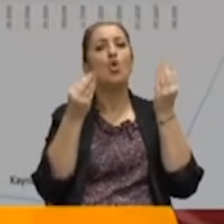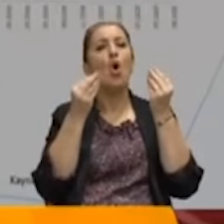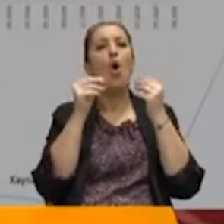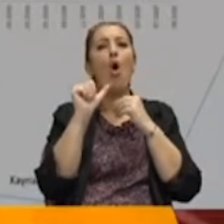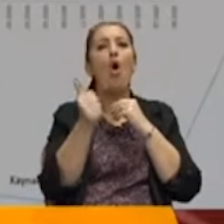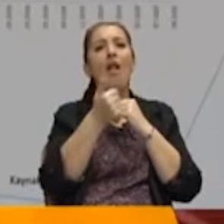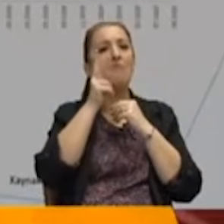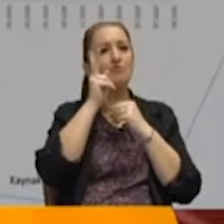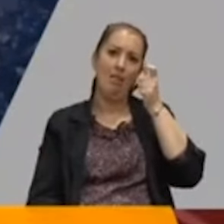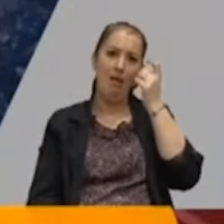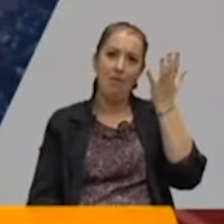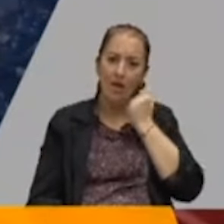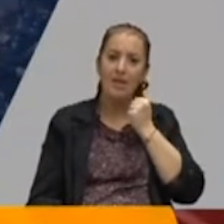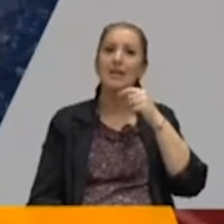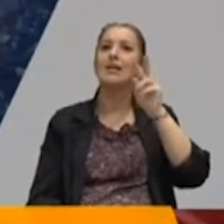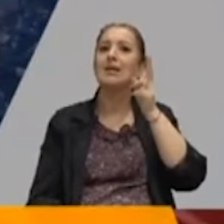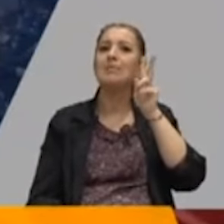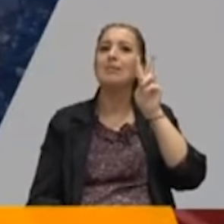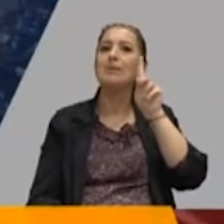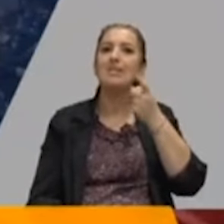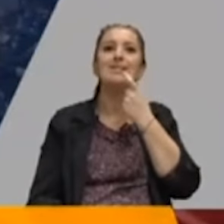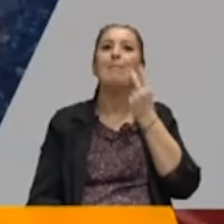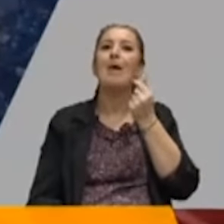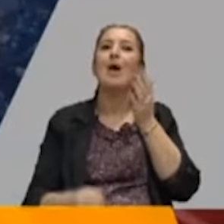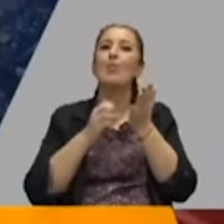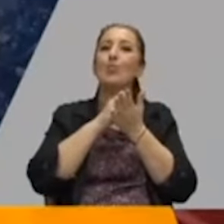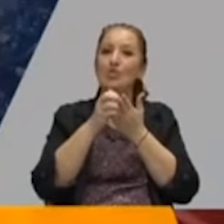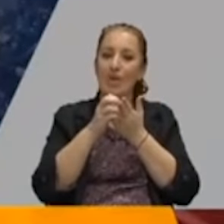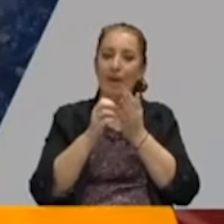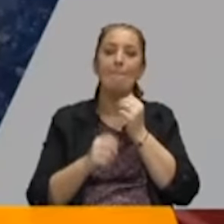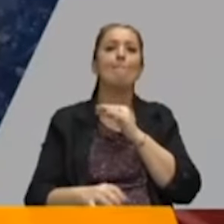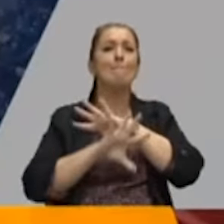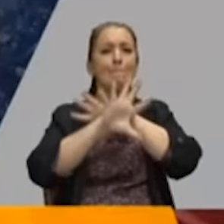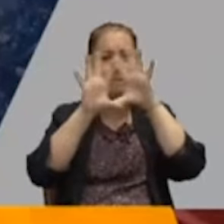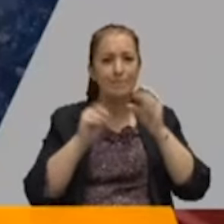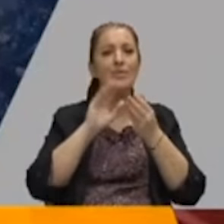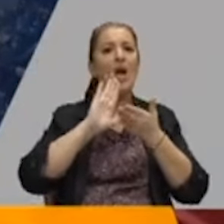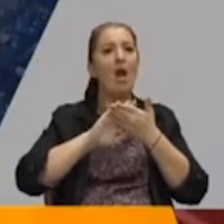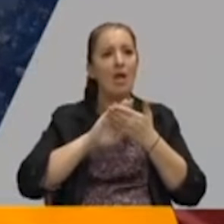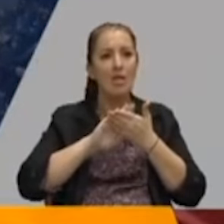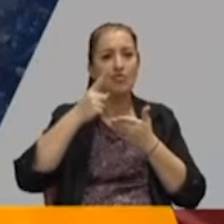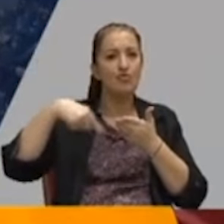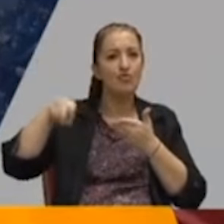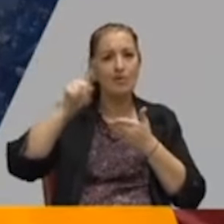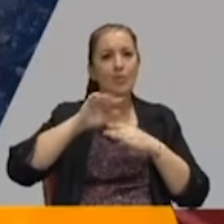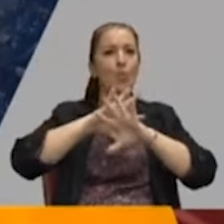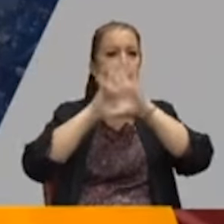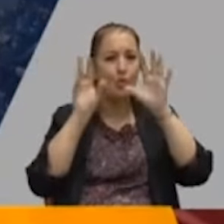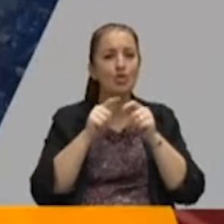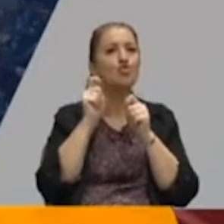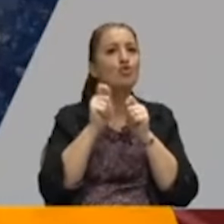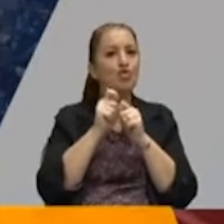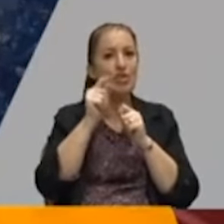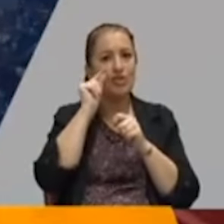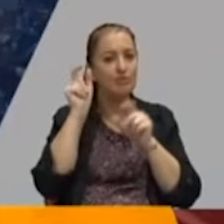sonuçlar alacağız. 2021 yılı bütçesini bütün arkadaşlarımızla, bütün çalışanlarımızla,